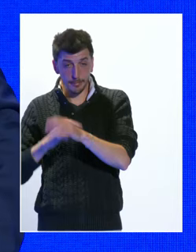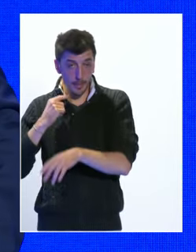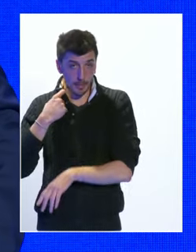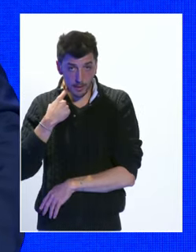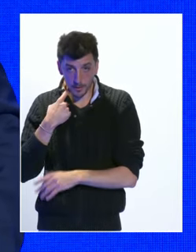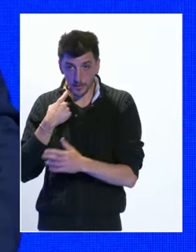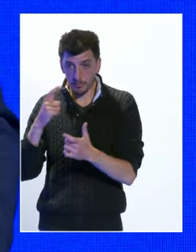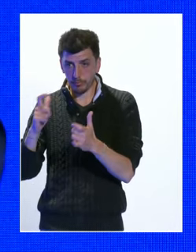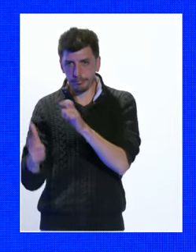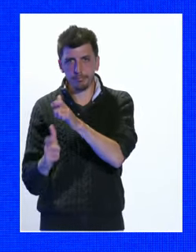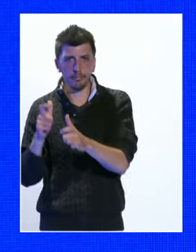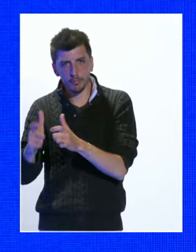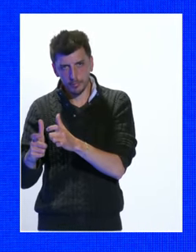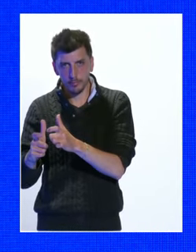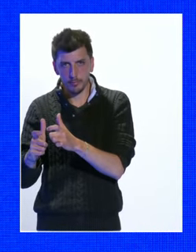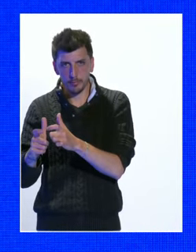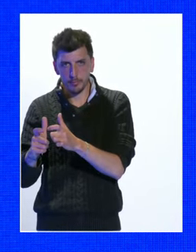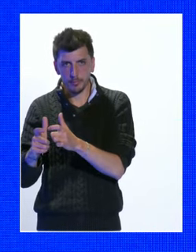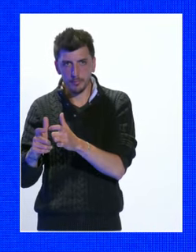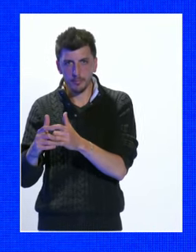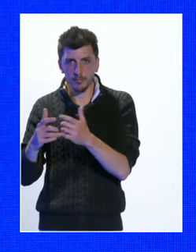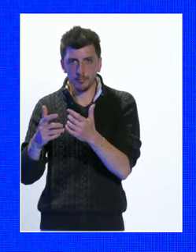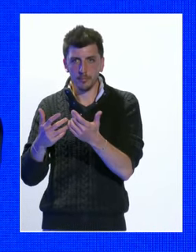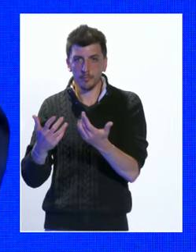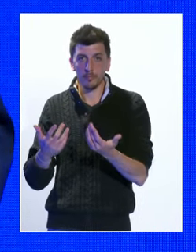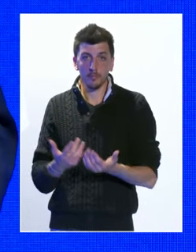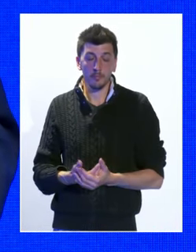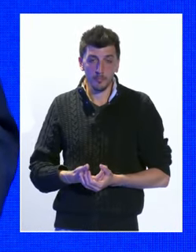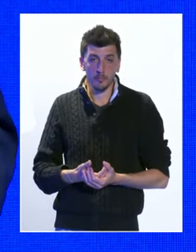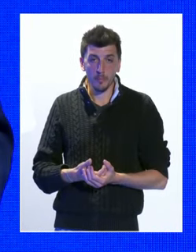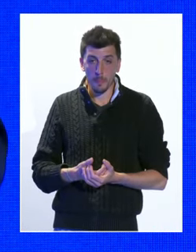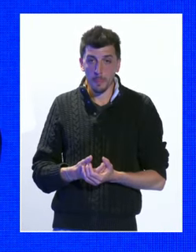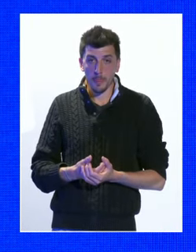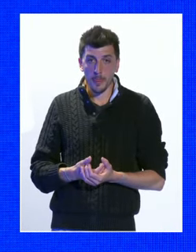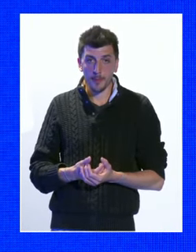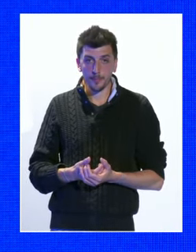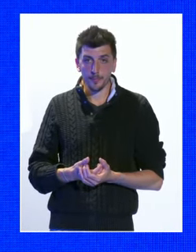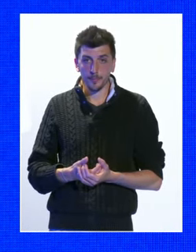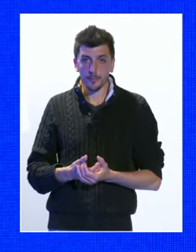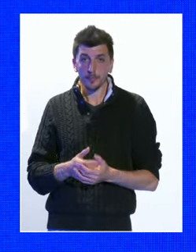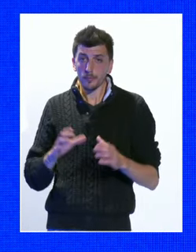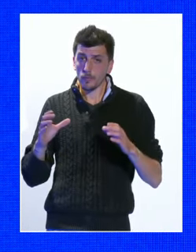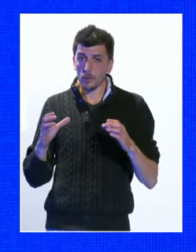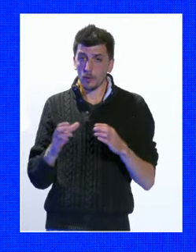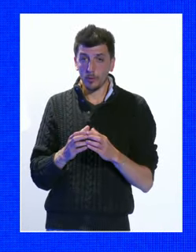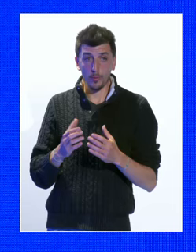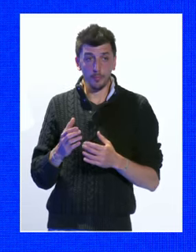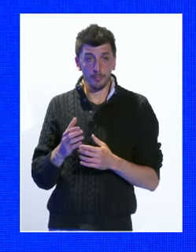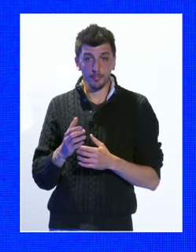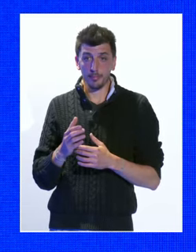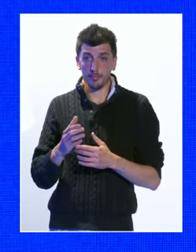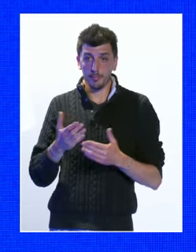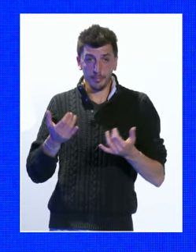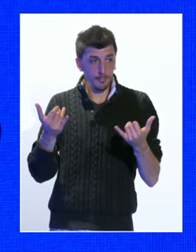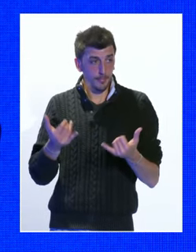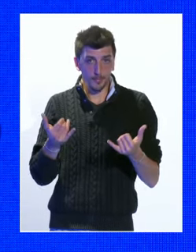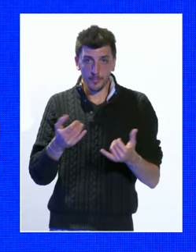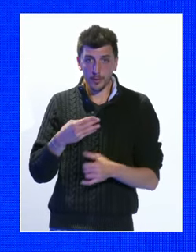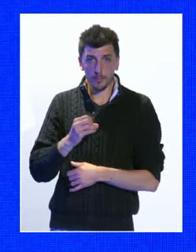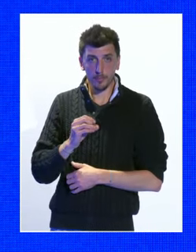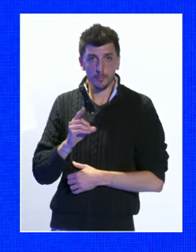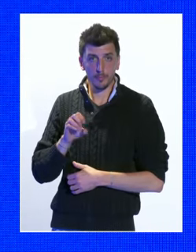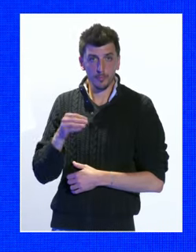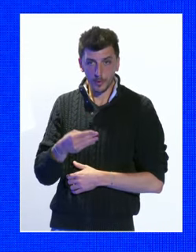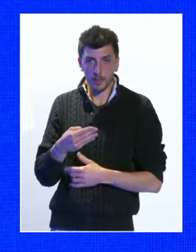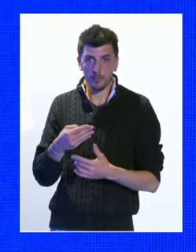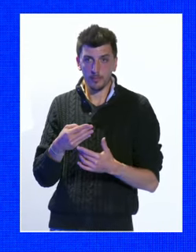désordre. Ce qui nous réunit dans cette famille politique, c'est que nous refusons le désordre et que nous refusons de favoriser